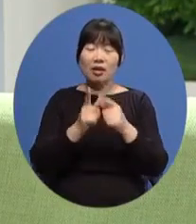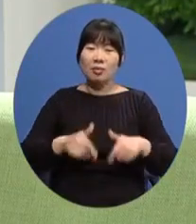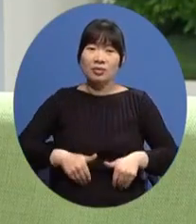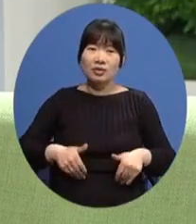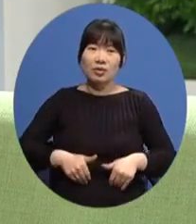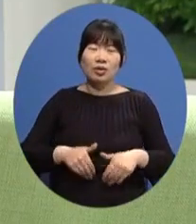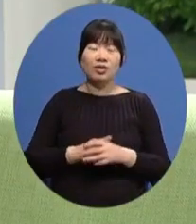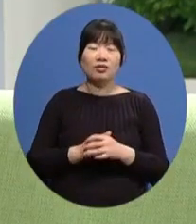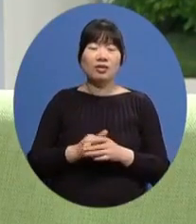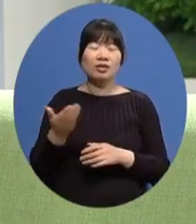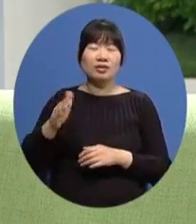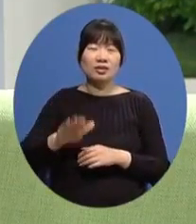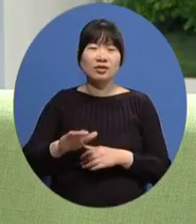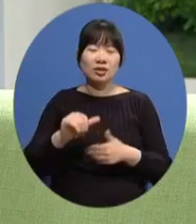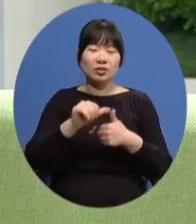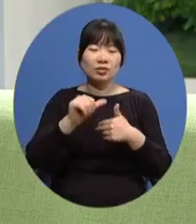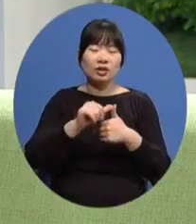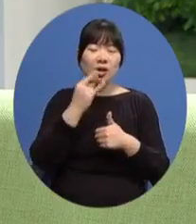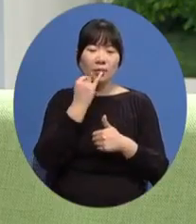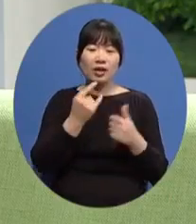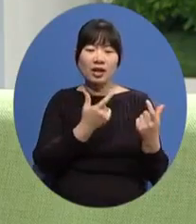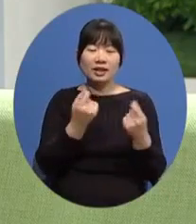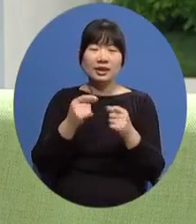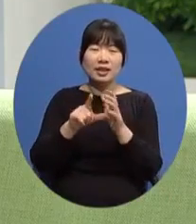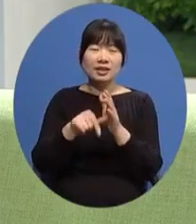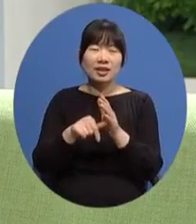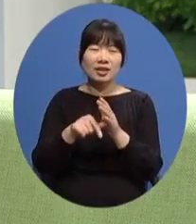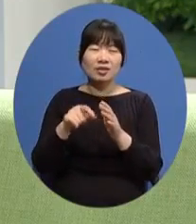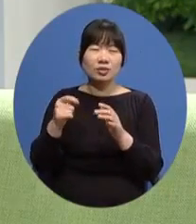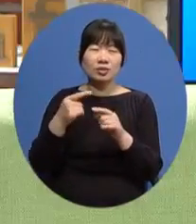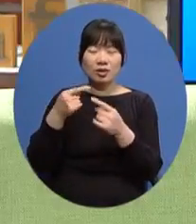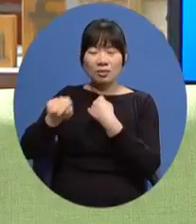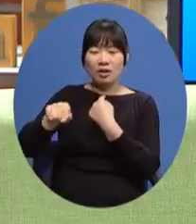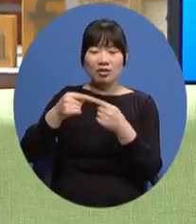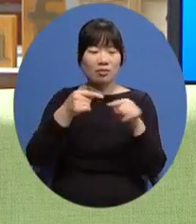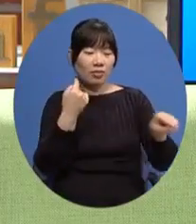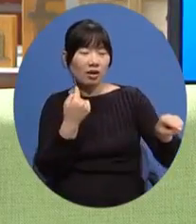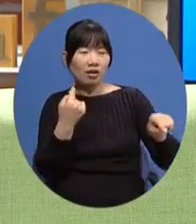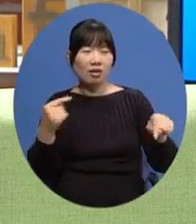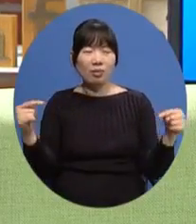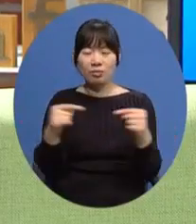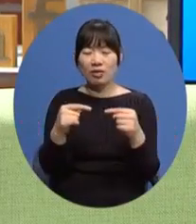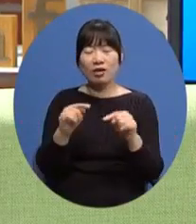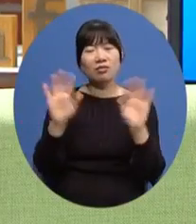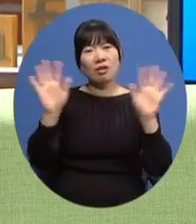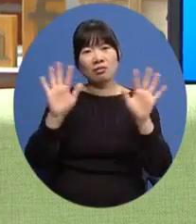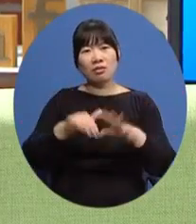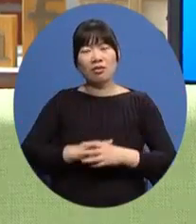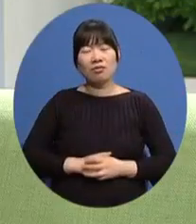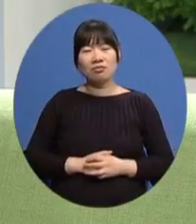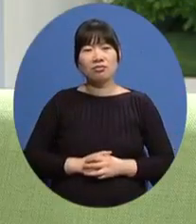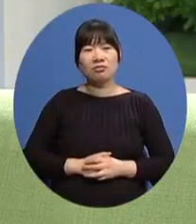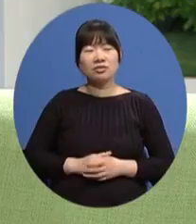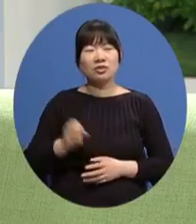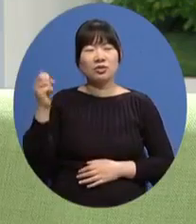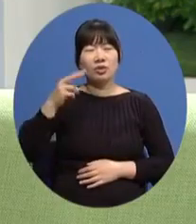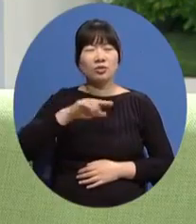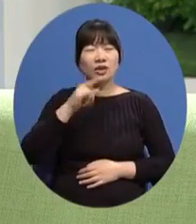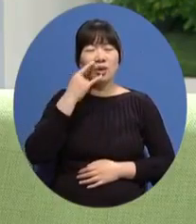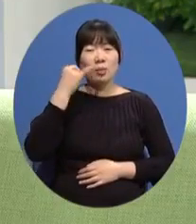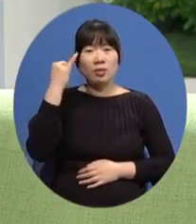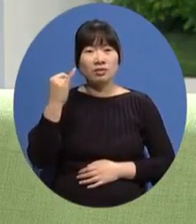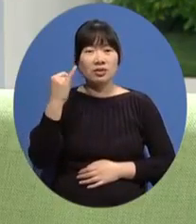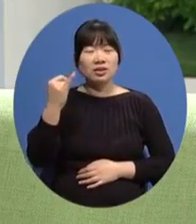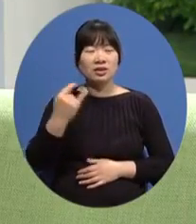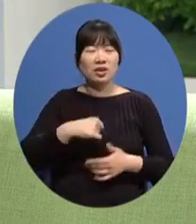되거든요. 근데 건우랑 엄마랑 할 때는 다 이거라는 생각이 들었어요. 만나지를 못해요. 그리고 우리